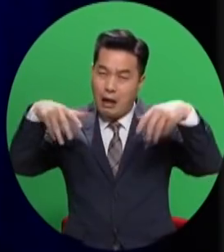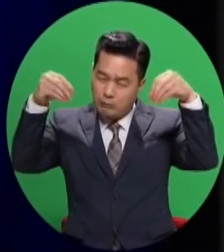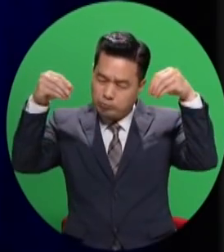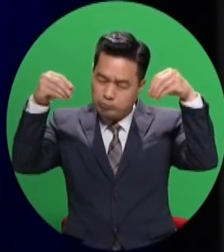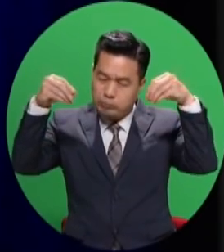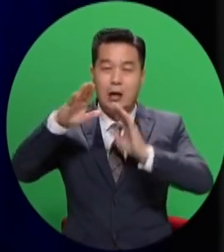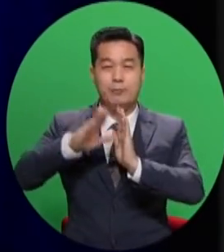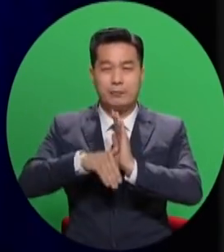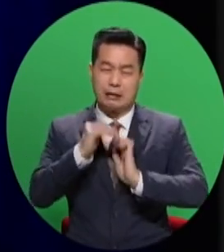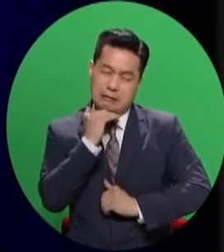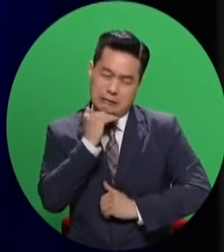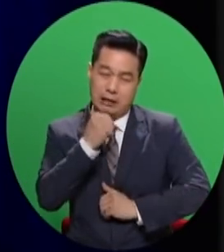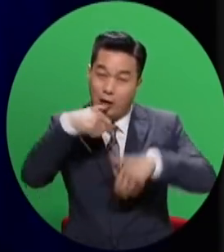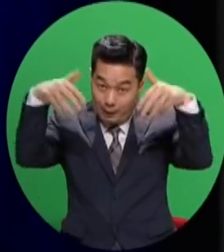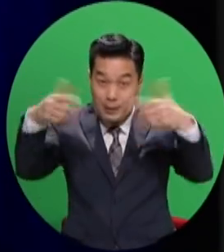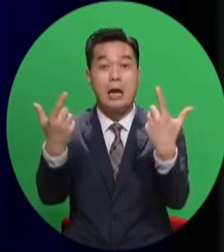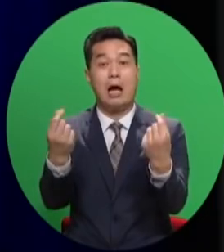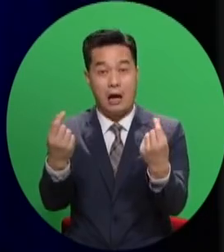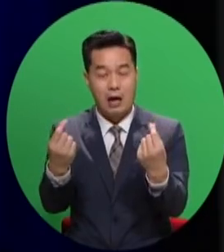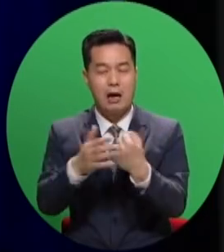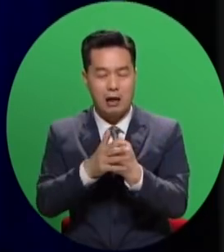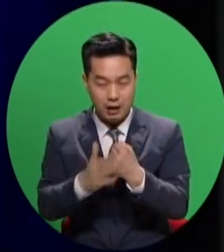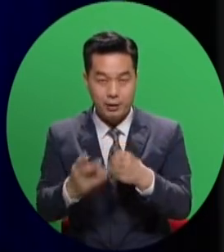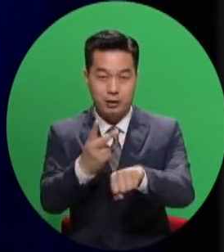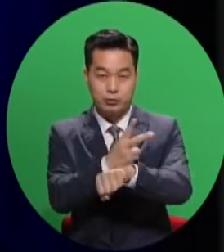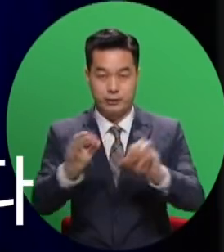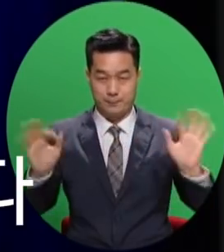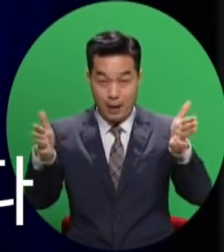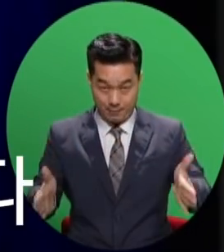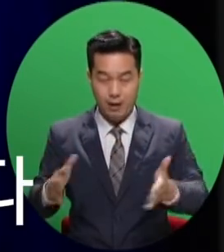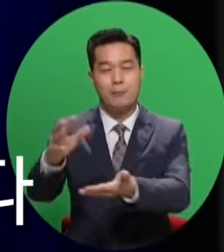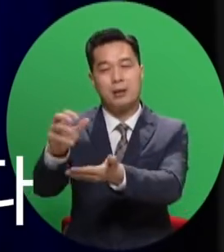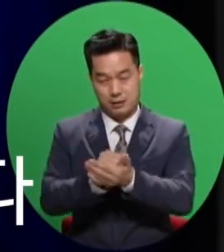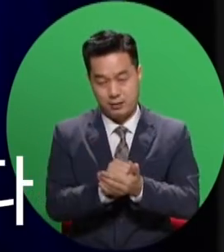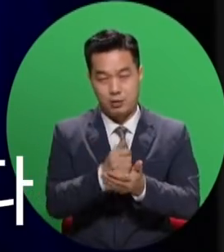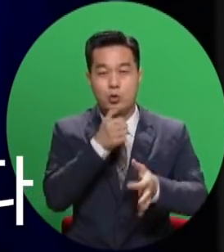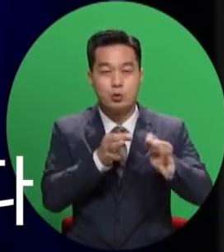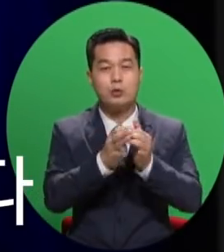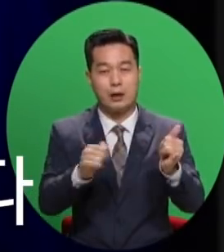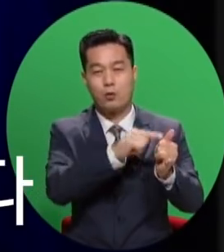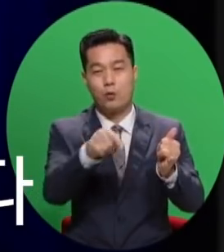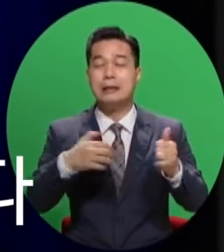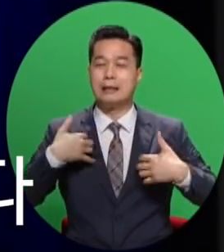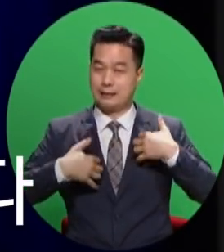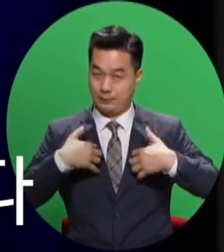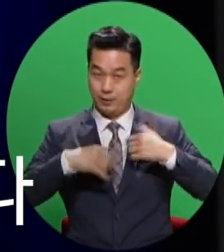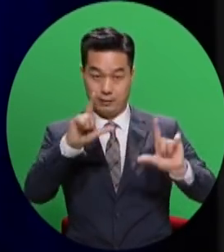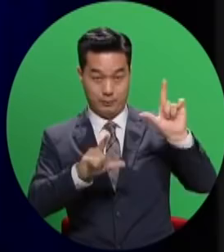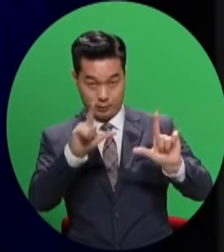같은 그러한 버팀목 작음 플러스 를 2시간만에 받았다고 소상공인 들께서 굉장히 기뻐 하셨습니다